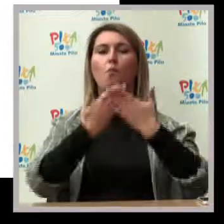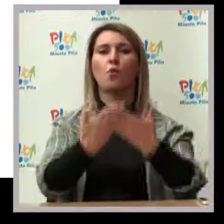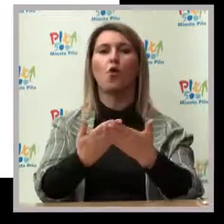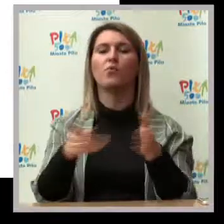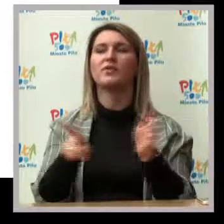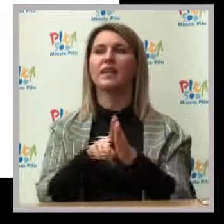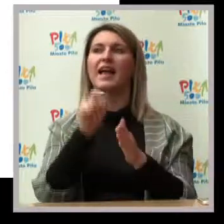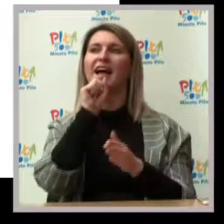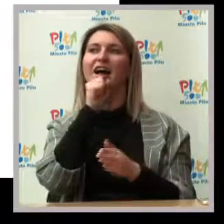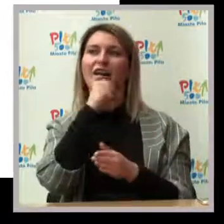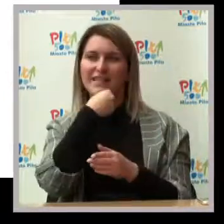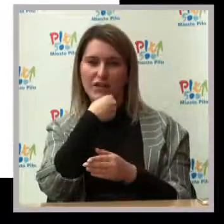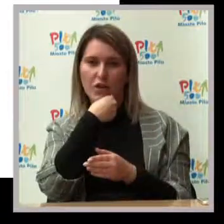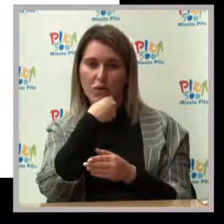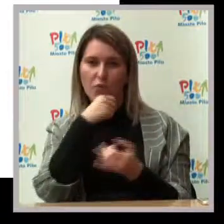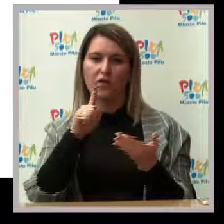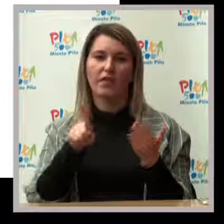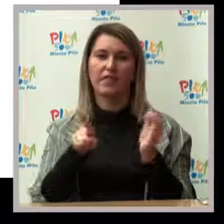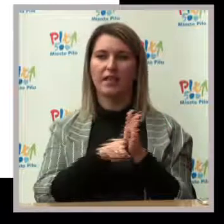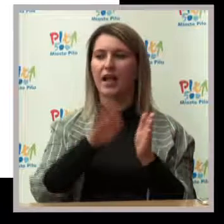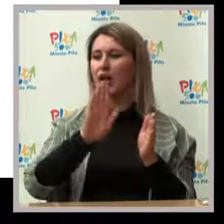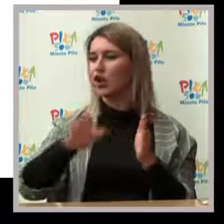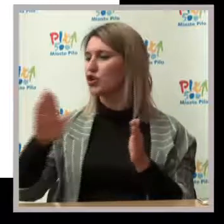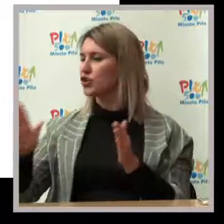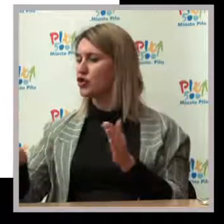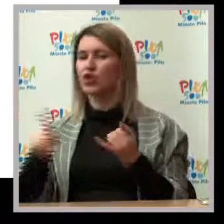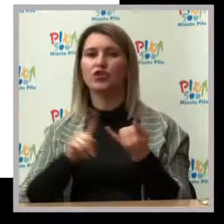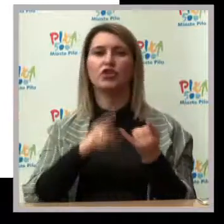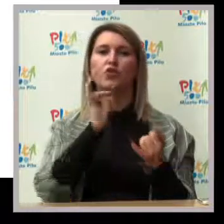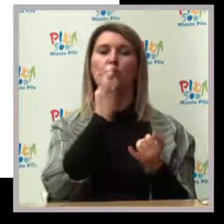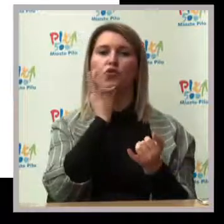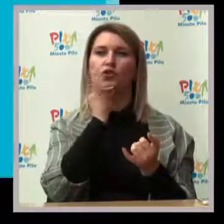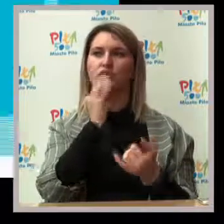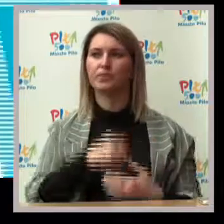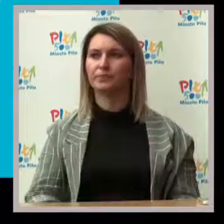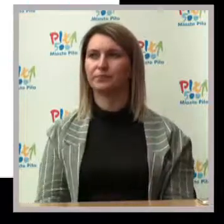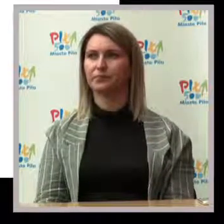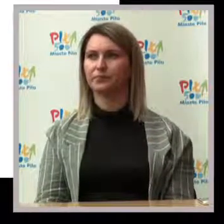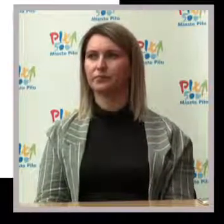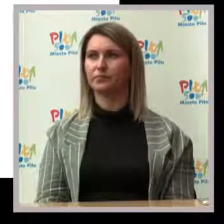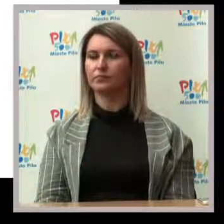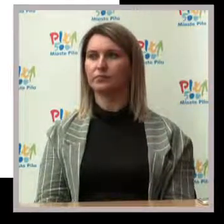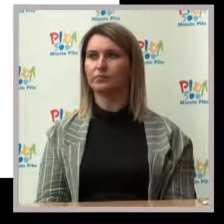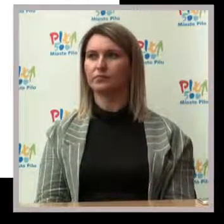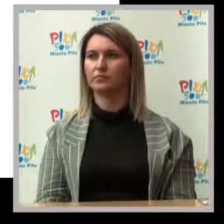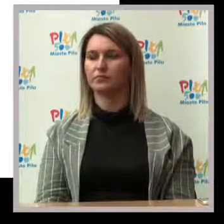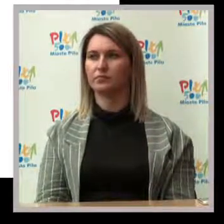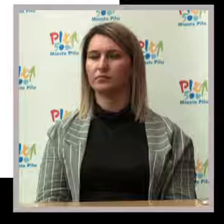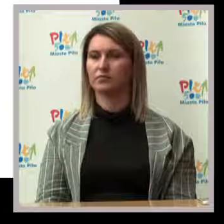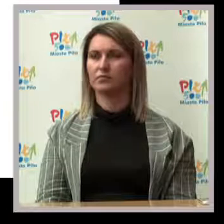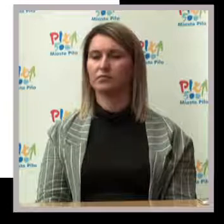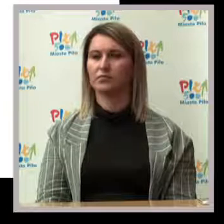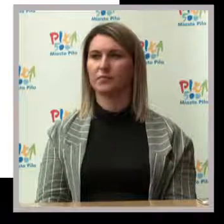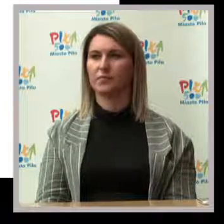koperty finansowe, ale chcielibyśmy szczególnie na te dwie grupy zwrócić dodatkową uwagę, bo